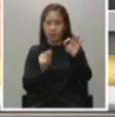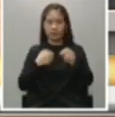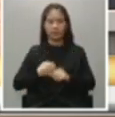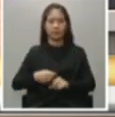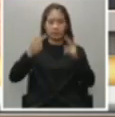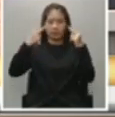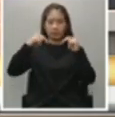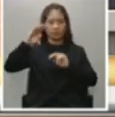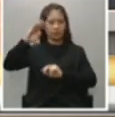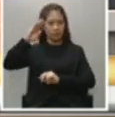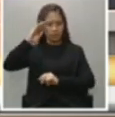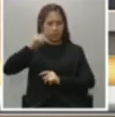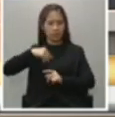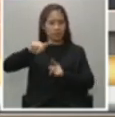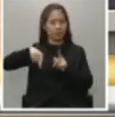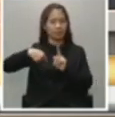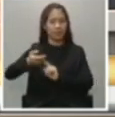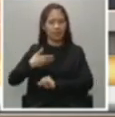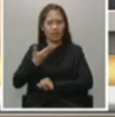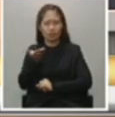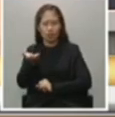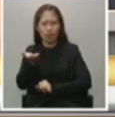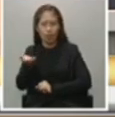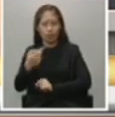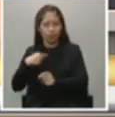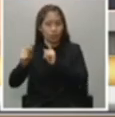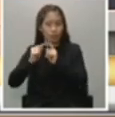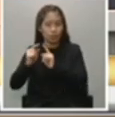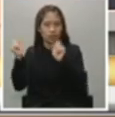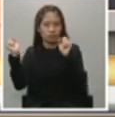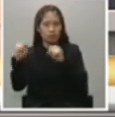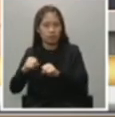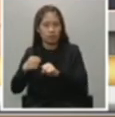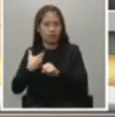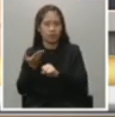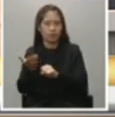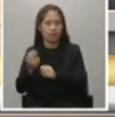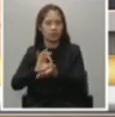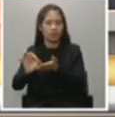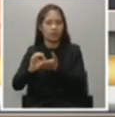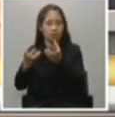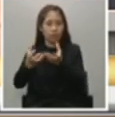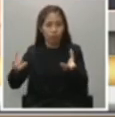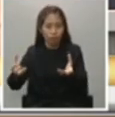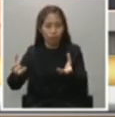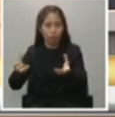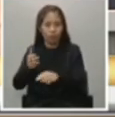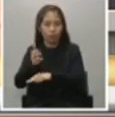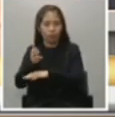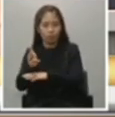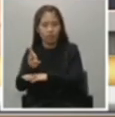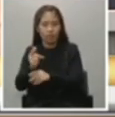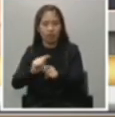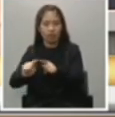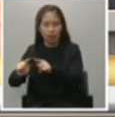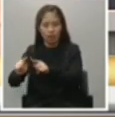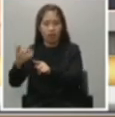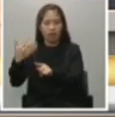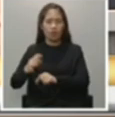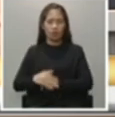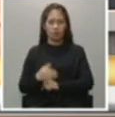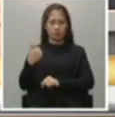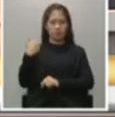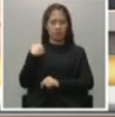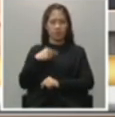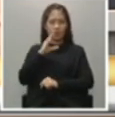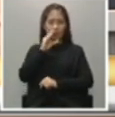ยุทธ์จะไปเจรจาขอซื้ออาวุธจากสหรัฐอเมริกาแล้วยังได้ไปยอมรับว่าจะดำเนิน